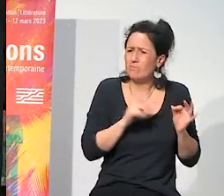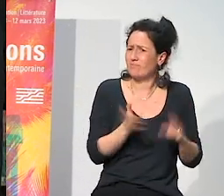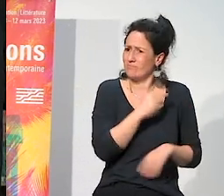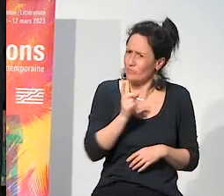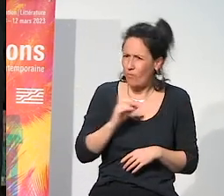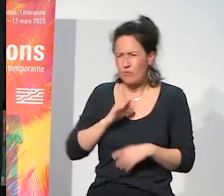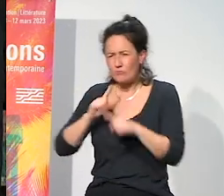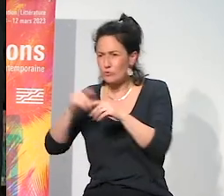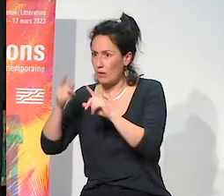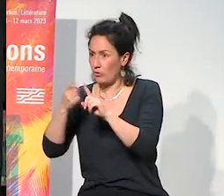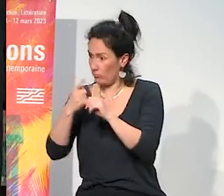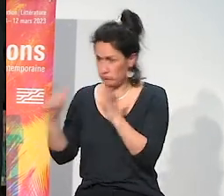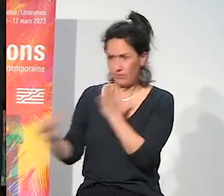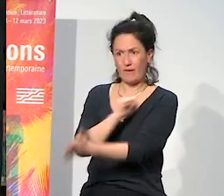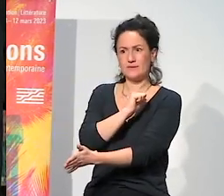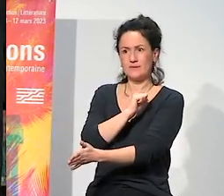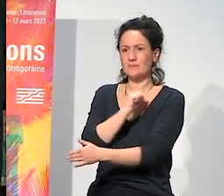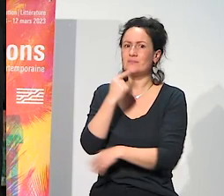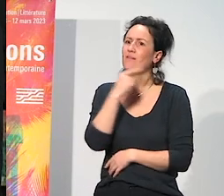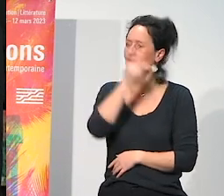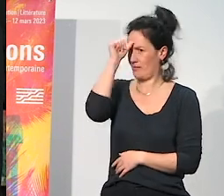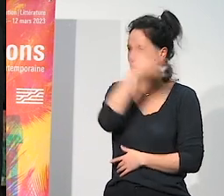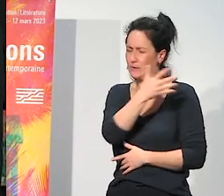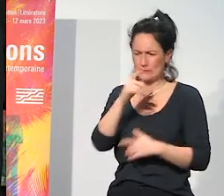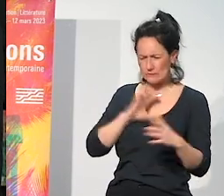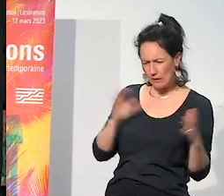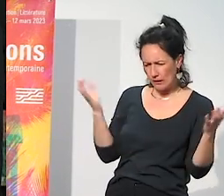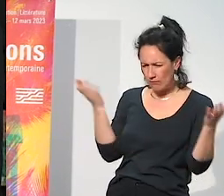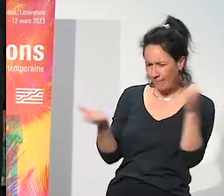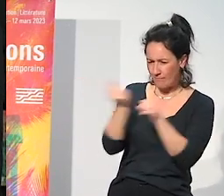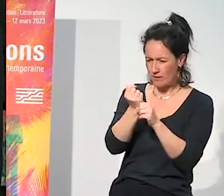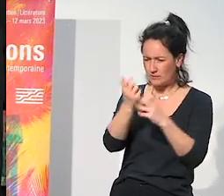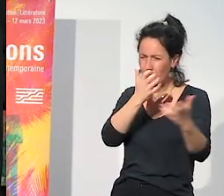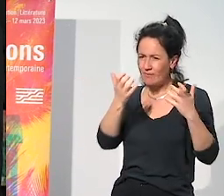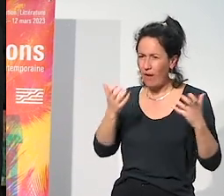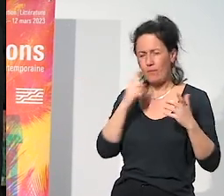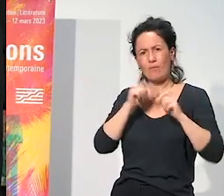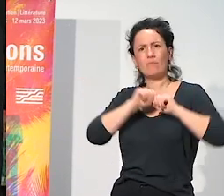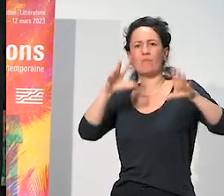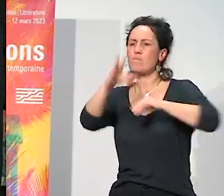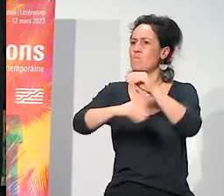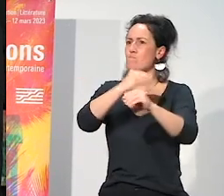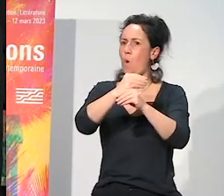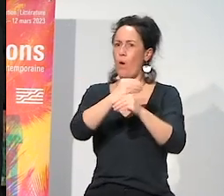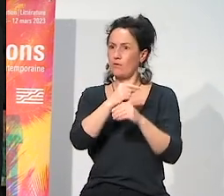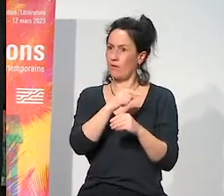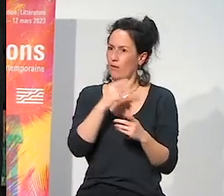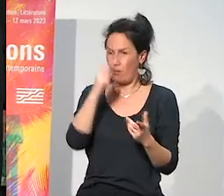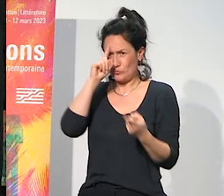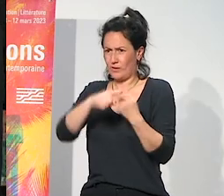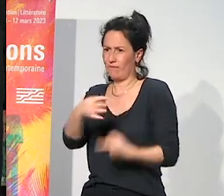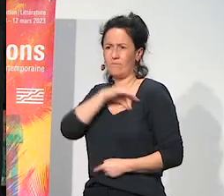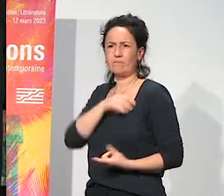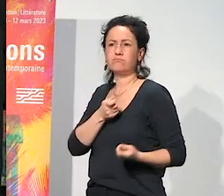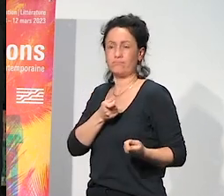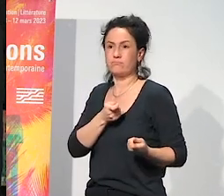Ces choix-là à Broadway, d'en faire un truc universel, de découper le texte, ça va rapporter gros.